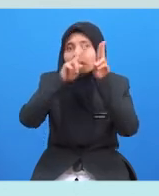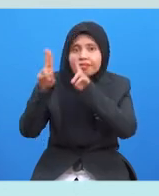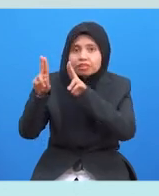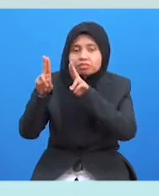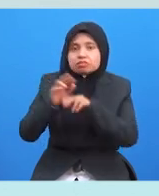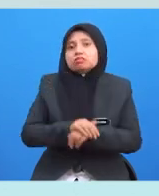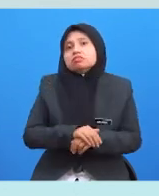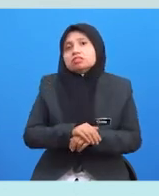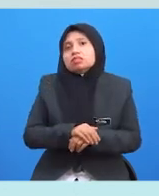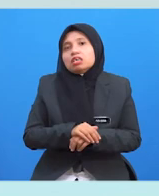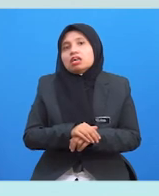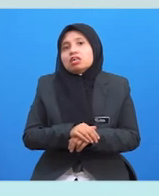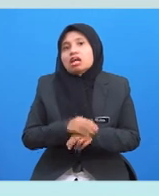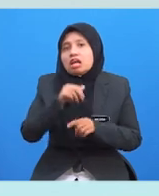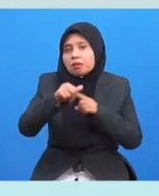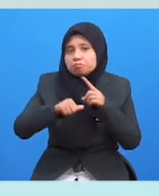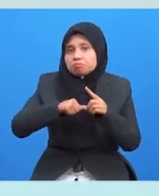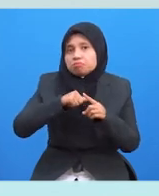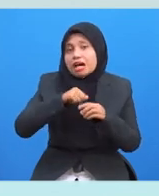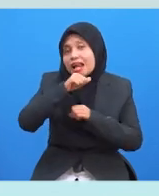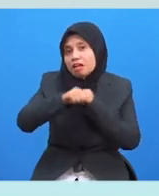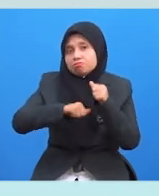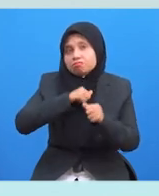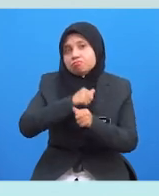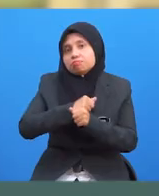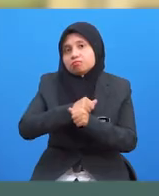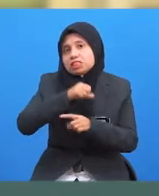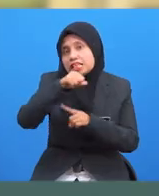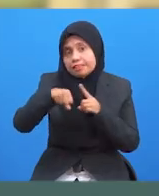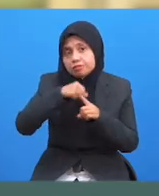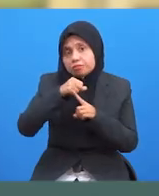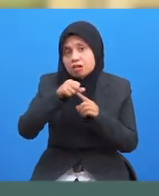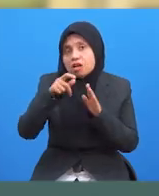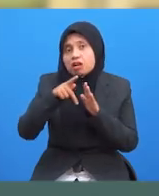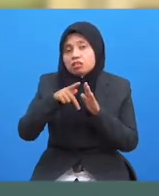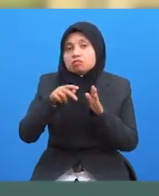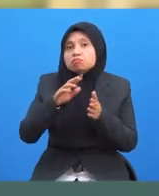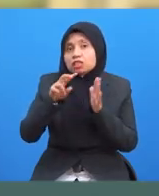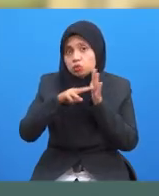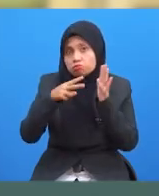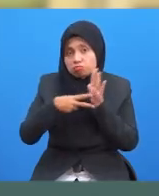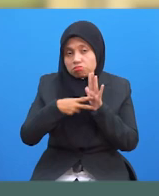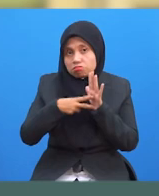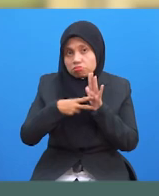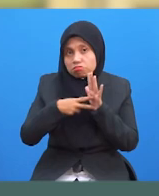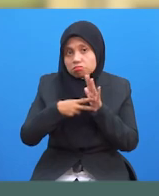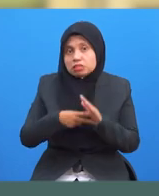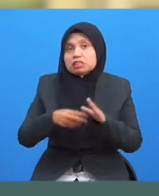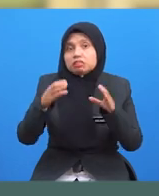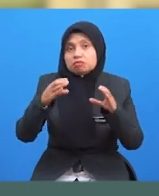atau mencemarkan alam sekitar. Konsep pengangkutan lestari